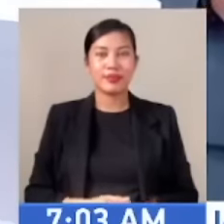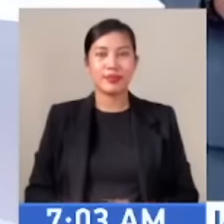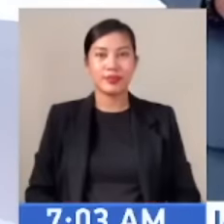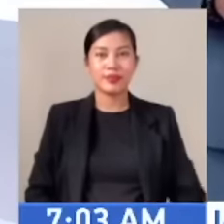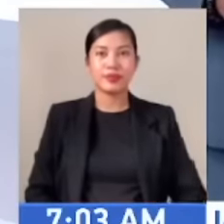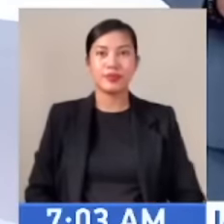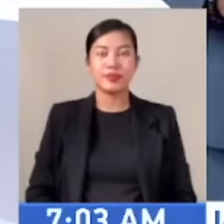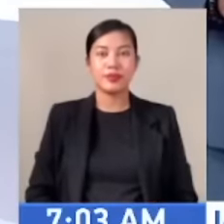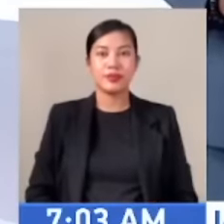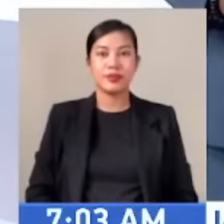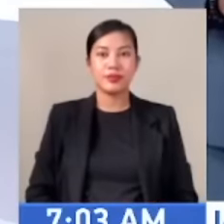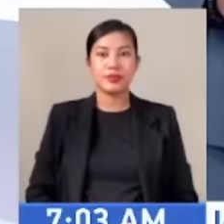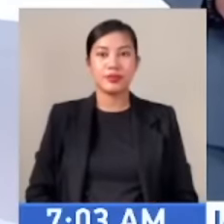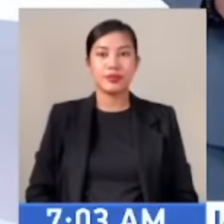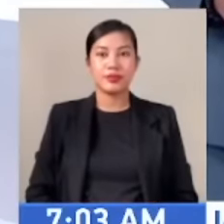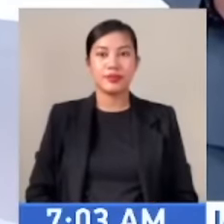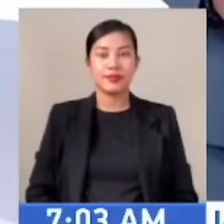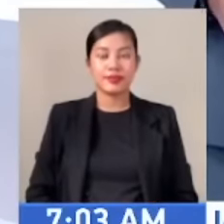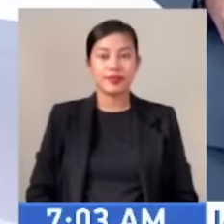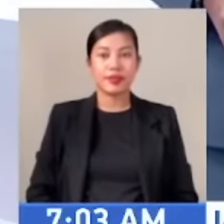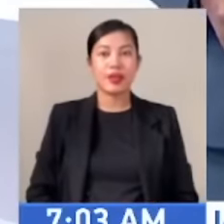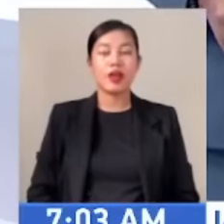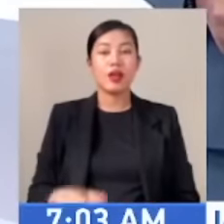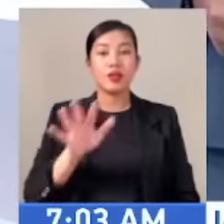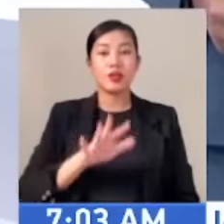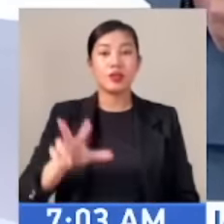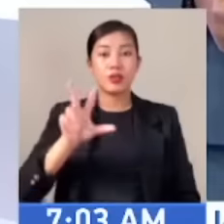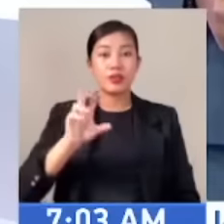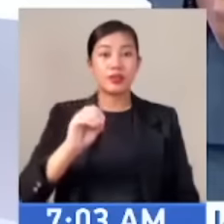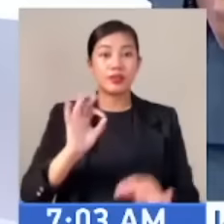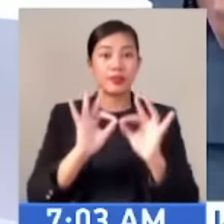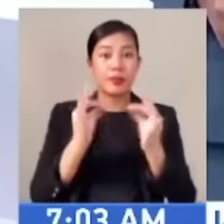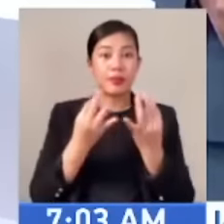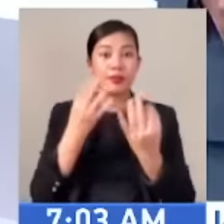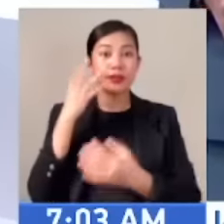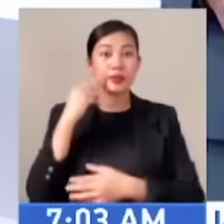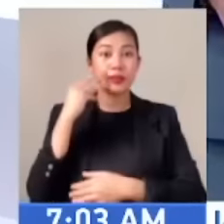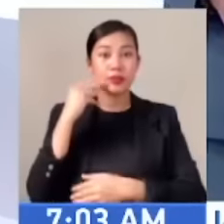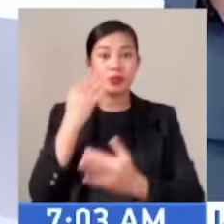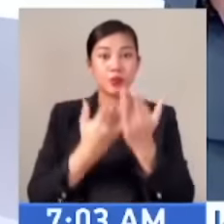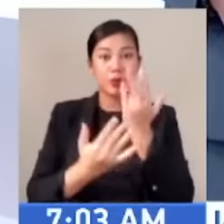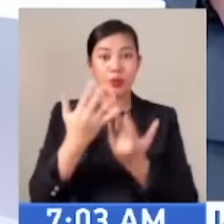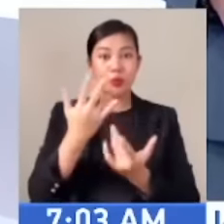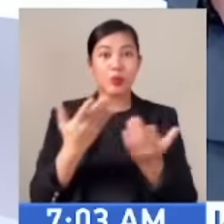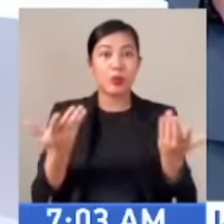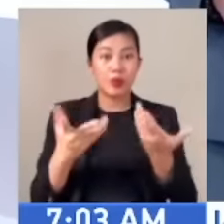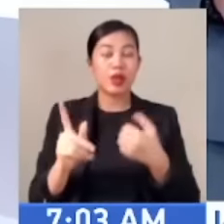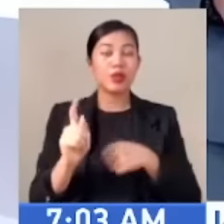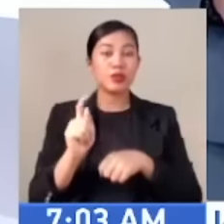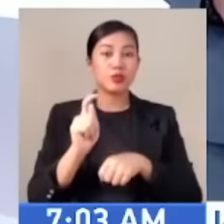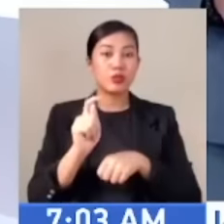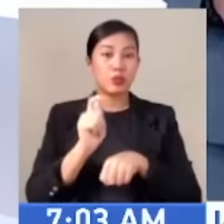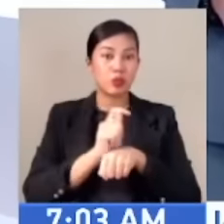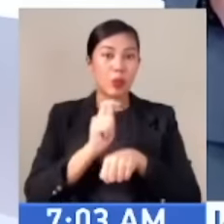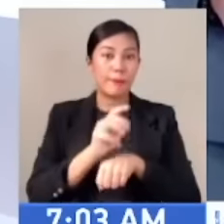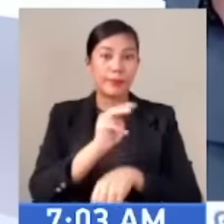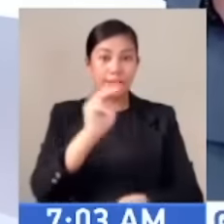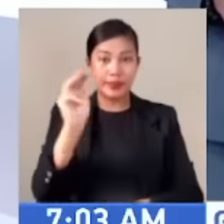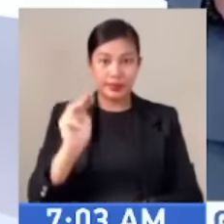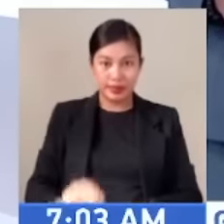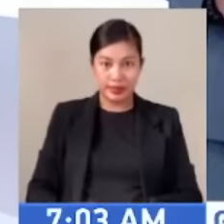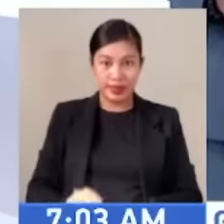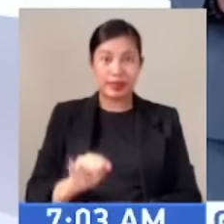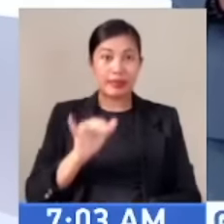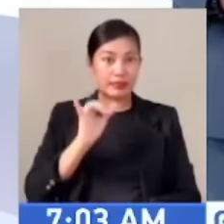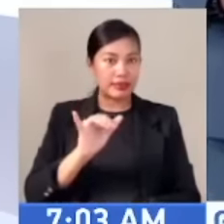Iga na sa 30 pamilyang nasunugan sa Tondo, Maynila. Ang ilan sa kanila, hindi ito ang unang beses na nadamay sa sunog. Live mula